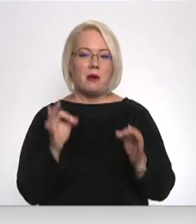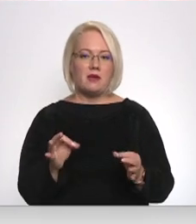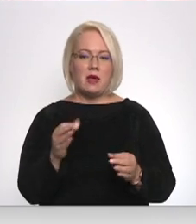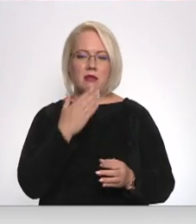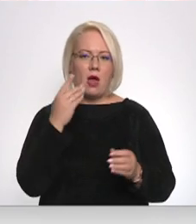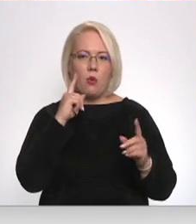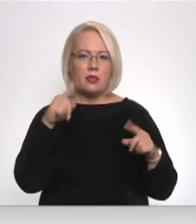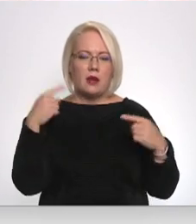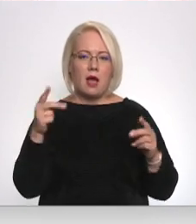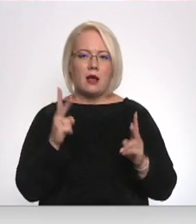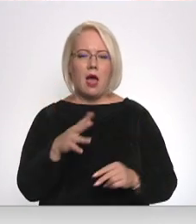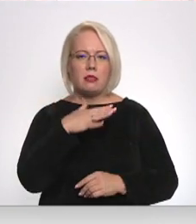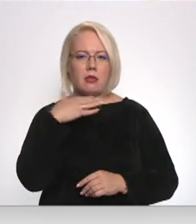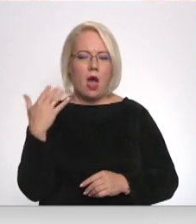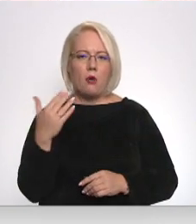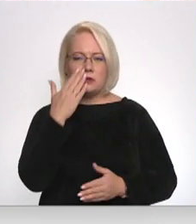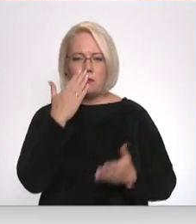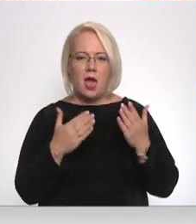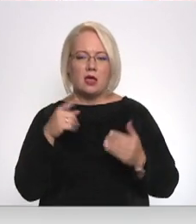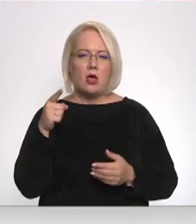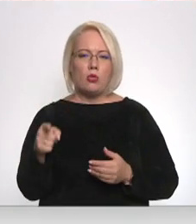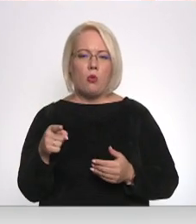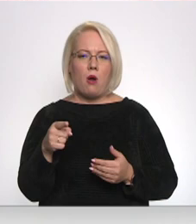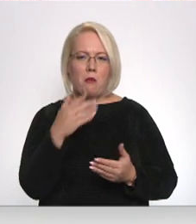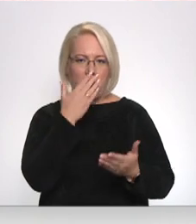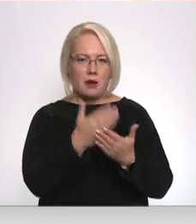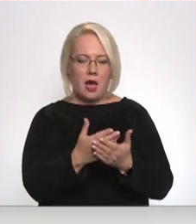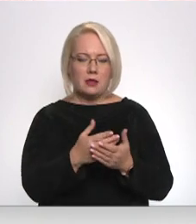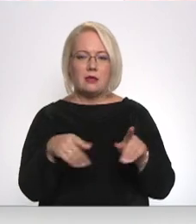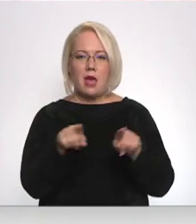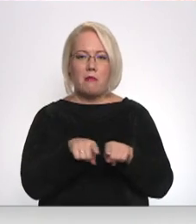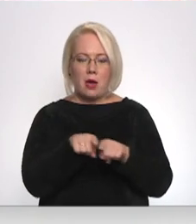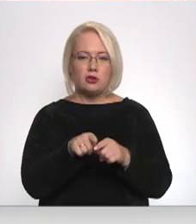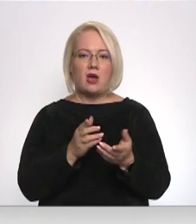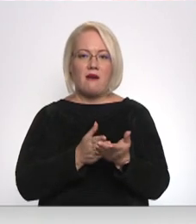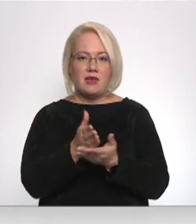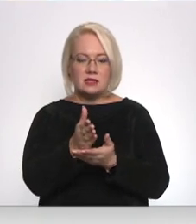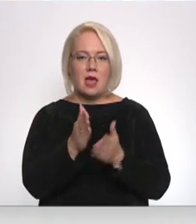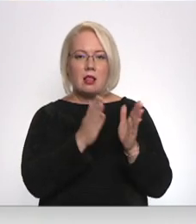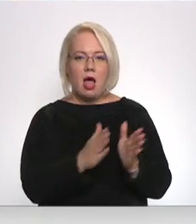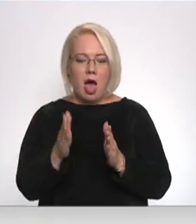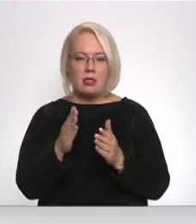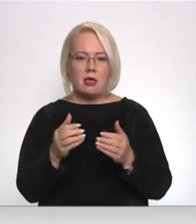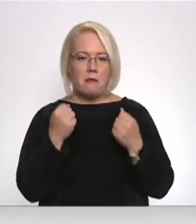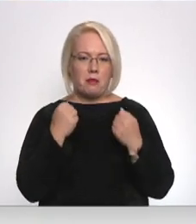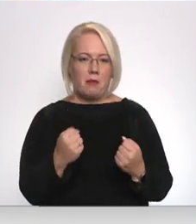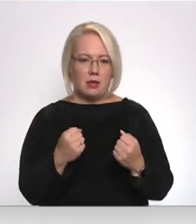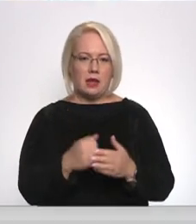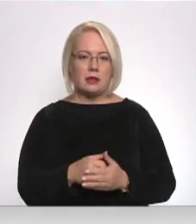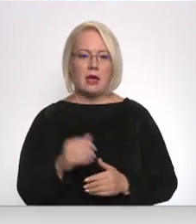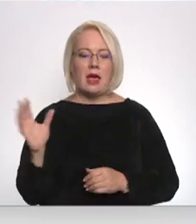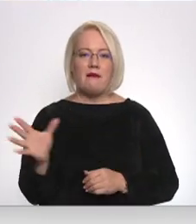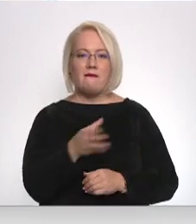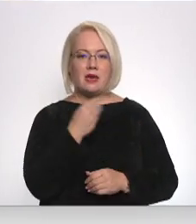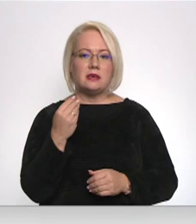traki, kā daudzi mēģina to pasniegt, tāpēc tieši tajā pašā virzienā lēnām, bet pamatīgi. Viss gāja, manuprāt,